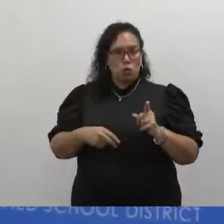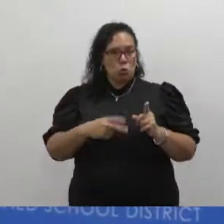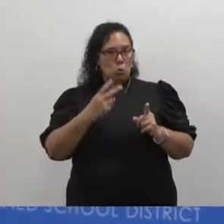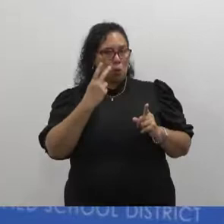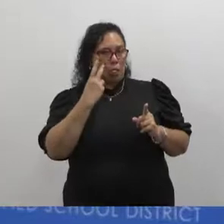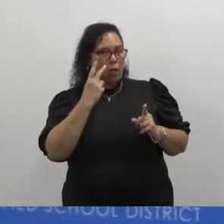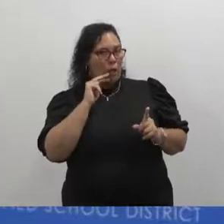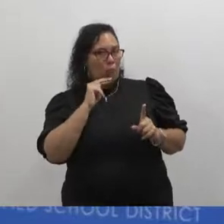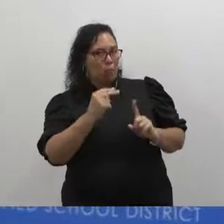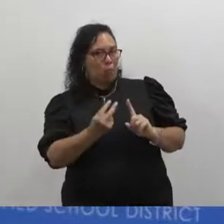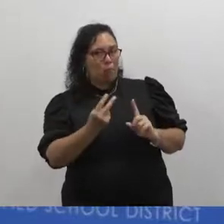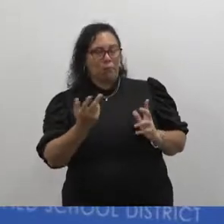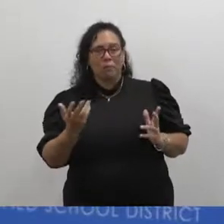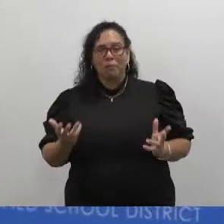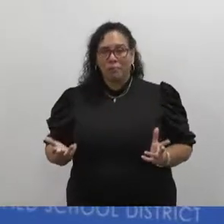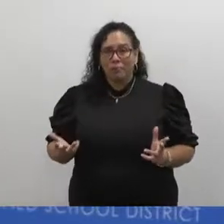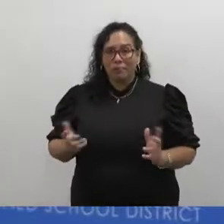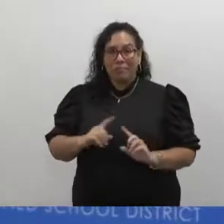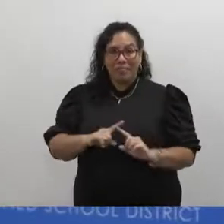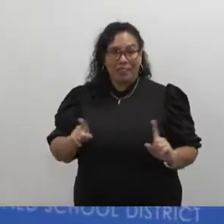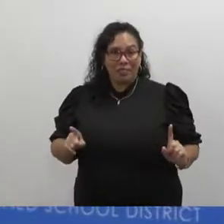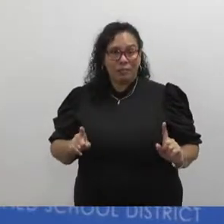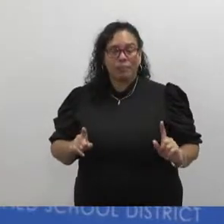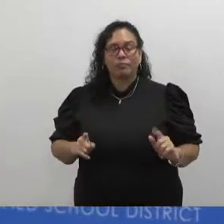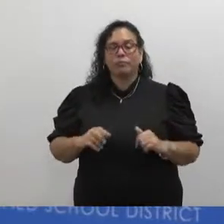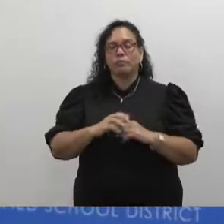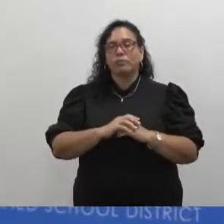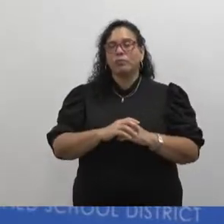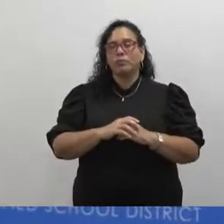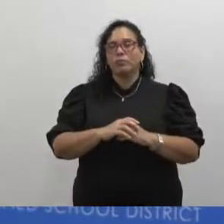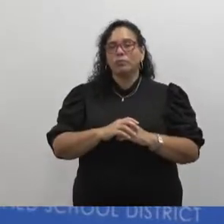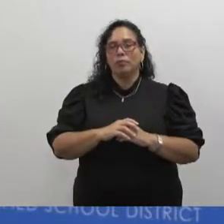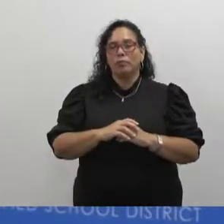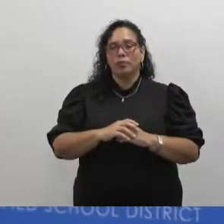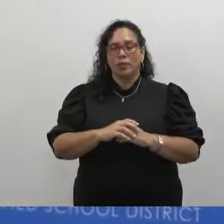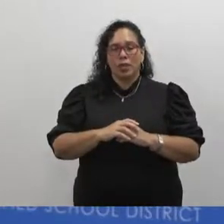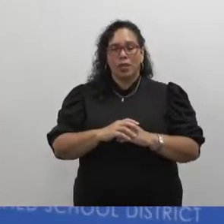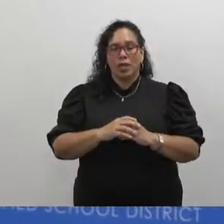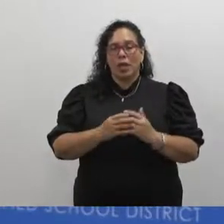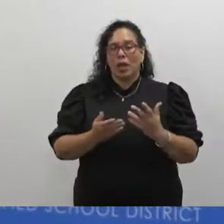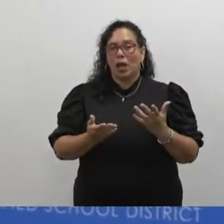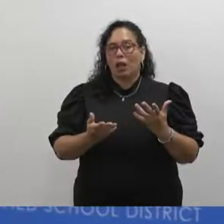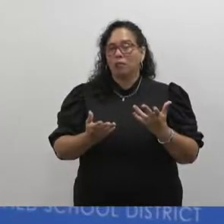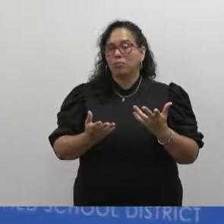cả áp hi bao nưng thật thật như vậy dương tập chặt đai chặt đai khnì chui khnì